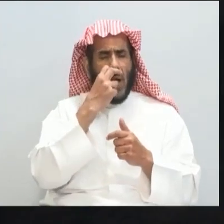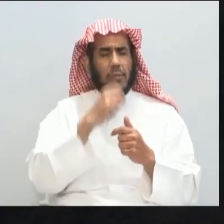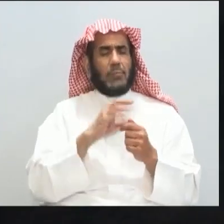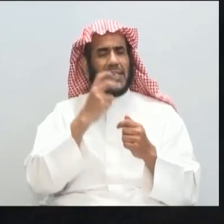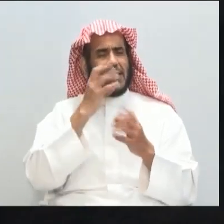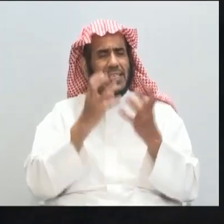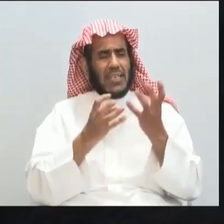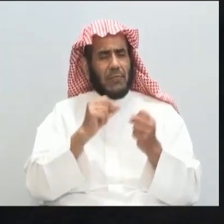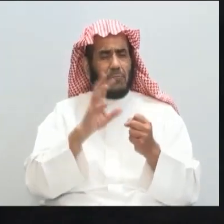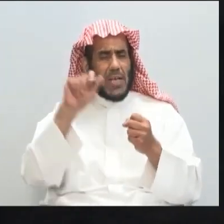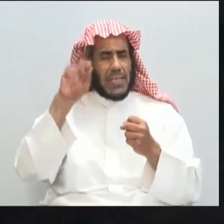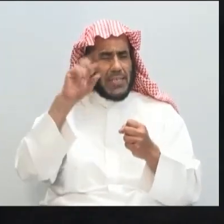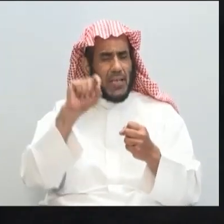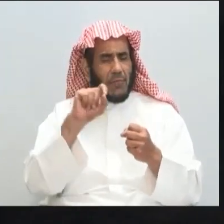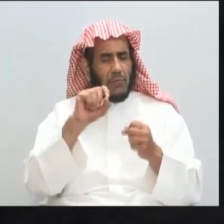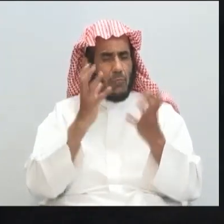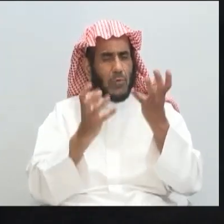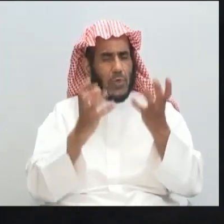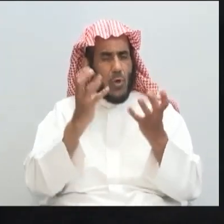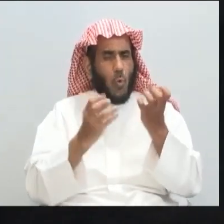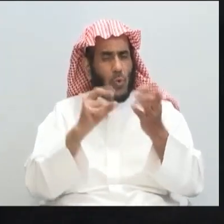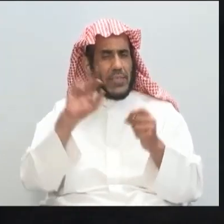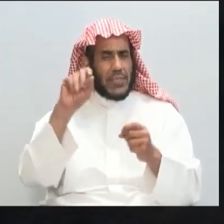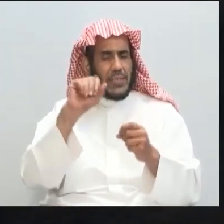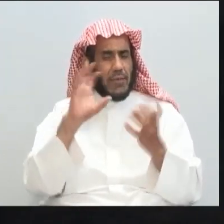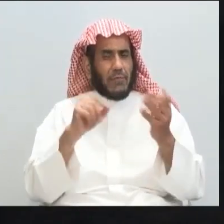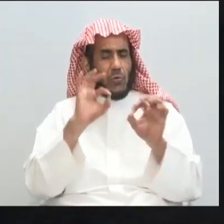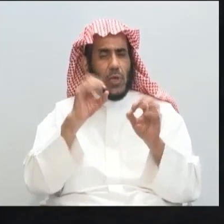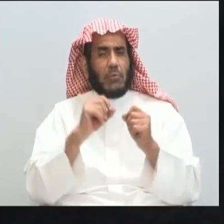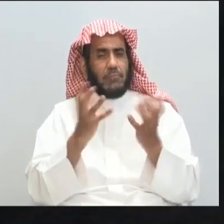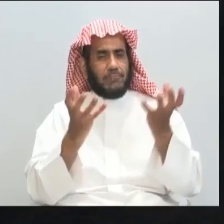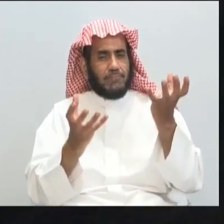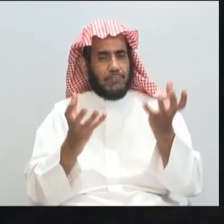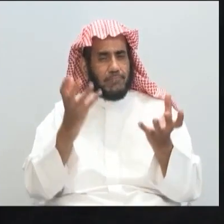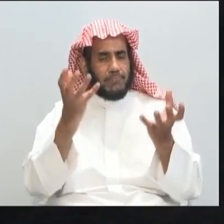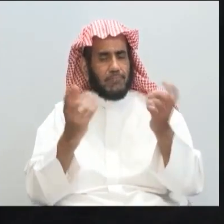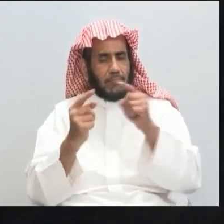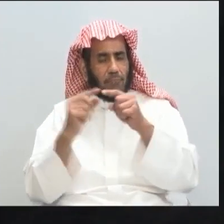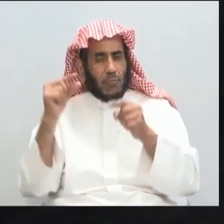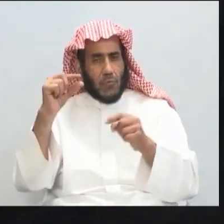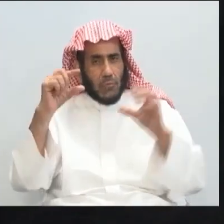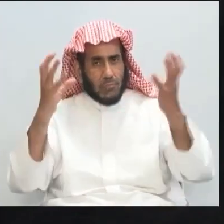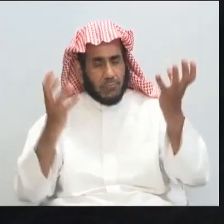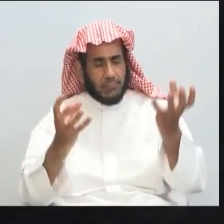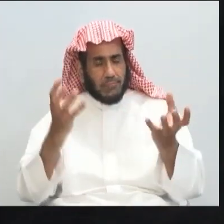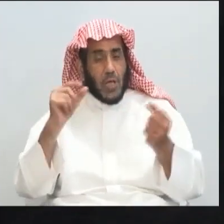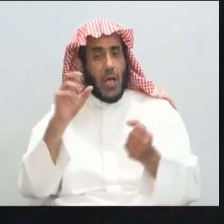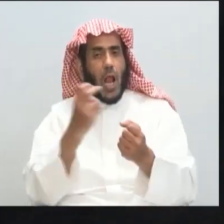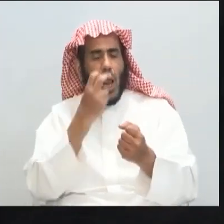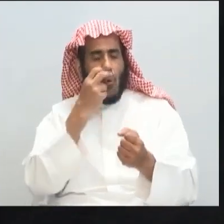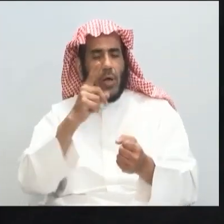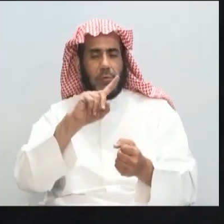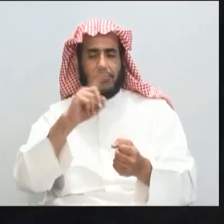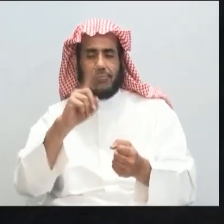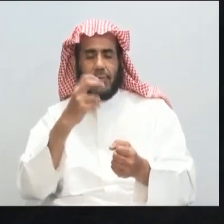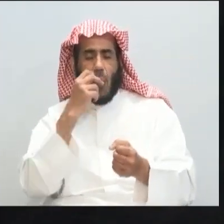الصرف يتحدث عن كلمه بنيه الكلمه ووزن صرفي الكلمه نفسها في المفرده النحو لا النحو